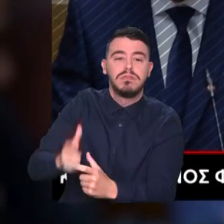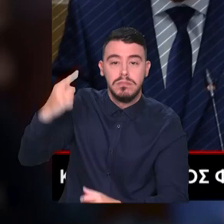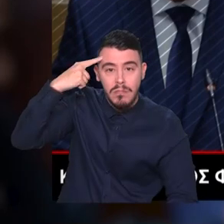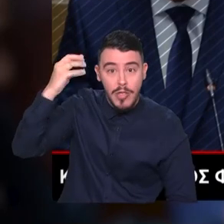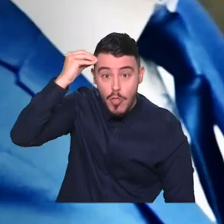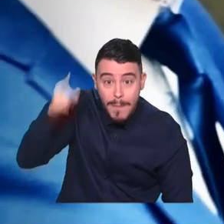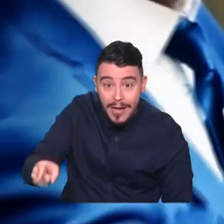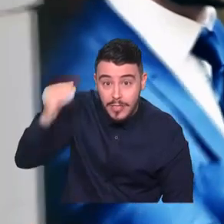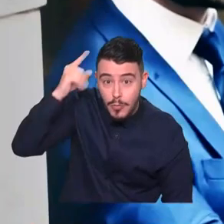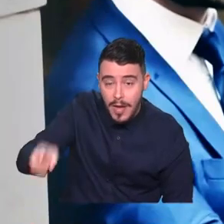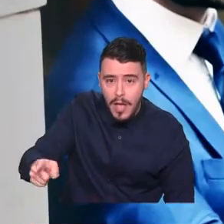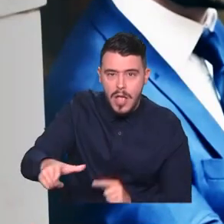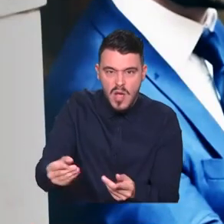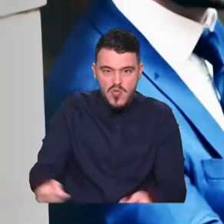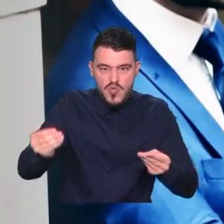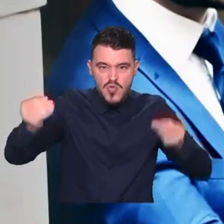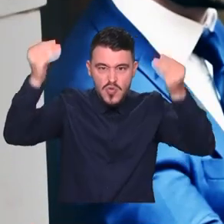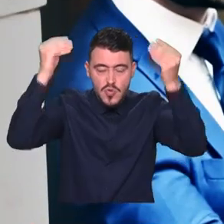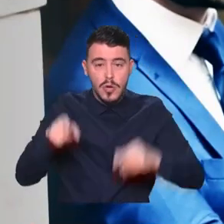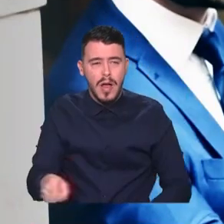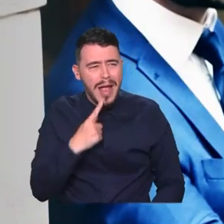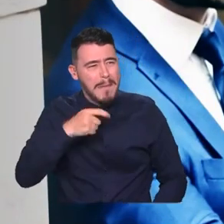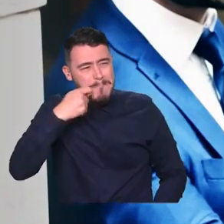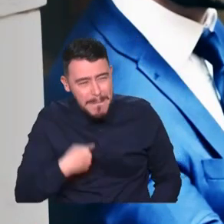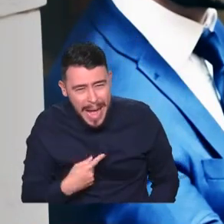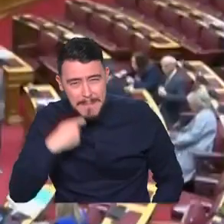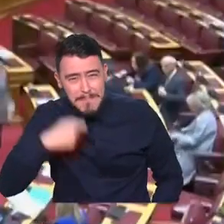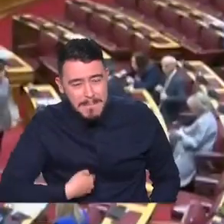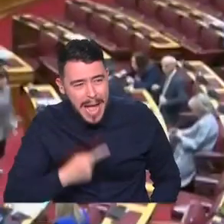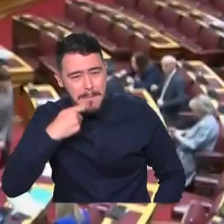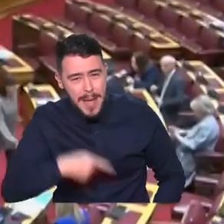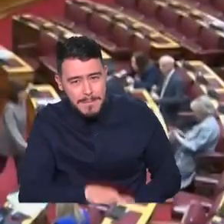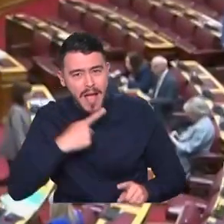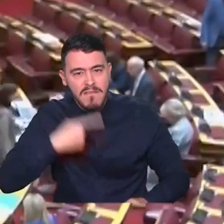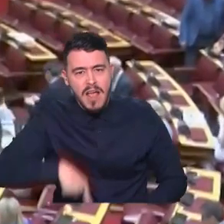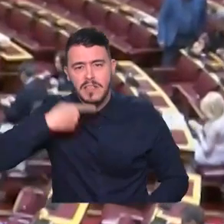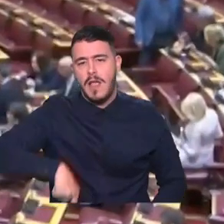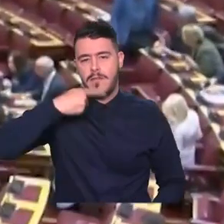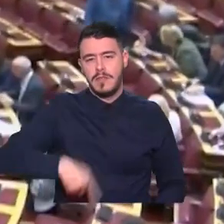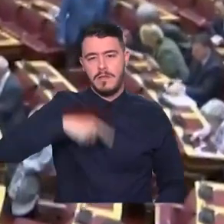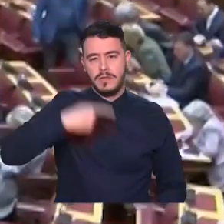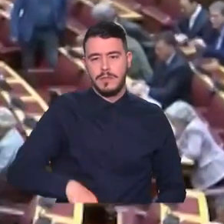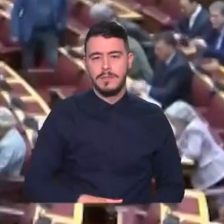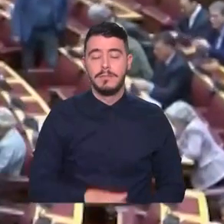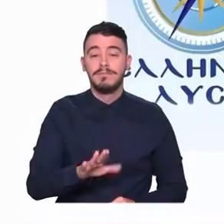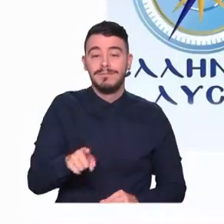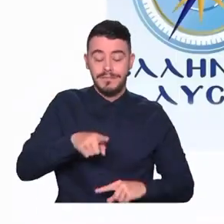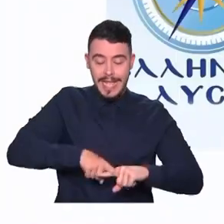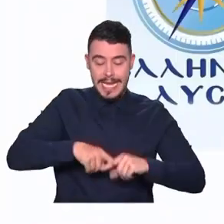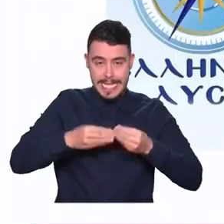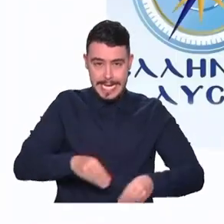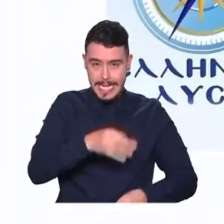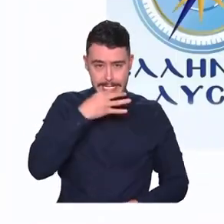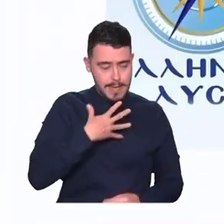θυμάσαι παλιό... Και θα ξαναπιάσεις το στόμα σου τη μάνα μου, ρε καρ... Το συγκεκριμένο διάλογο πάντως διαψεύδει η Ελληνική Λύση. Τον εν